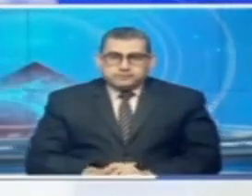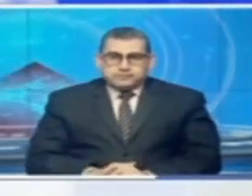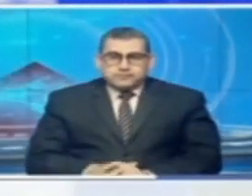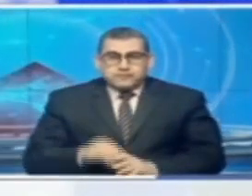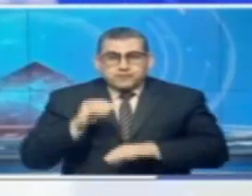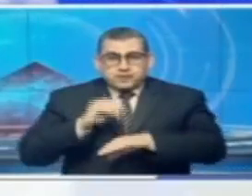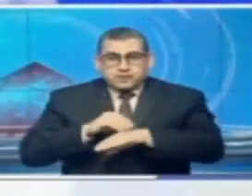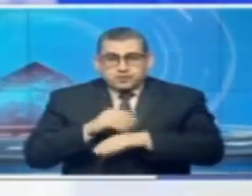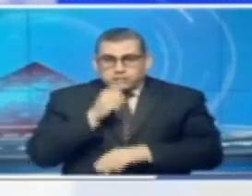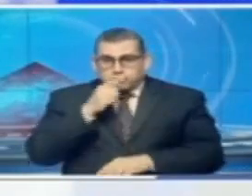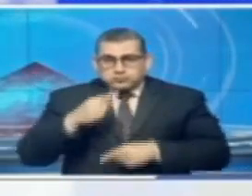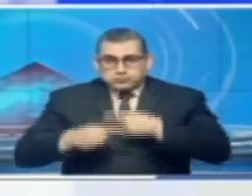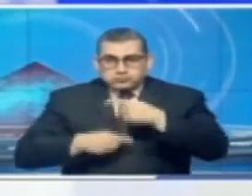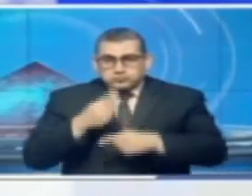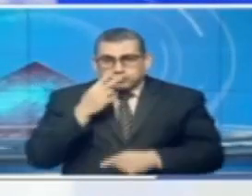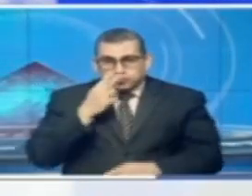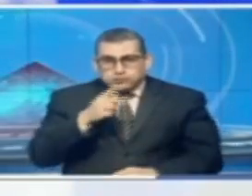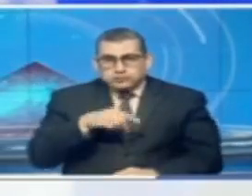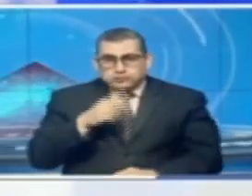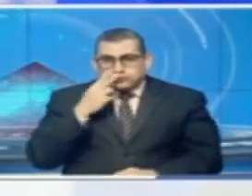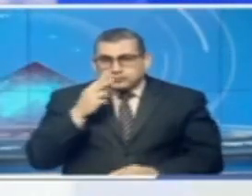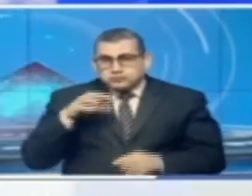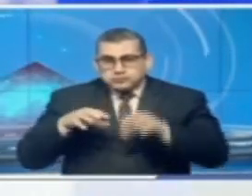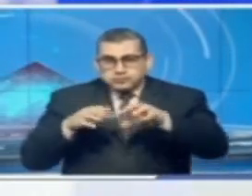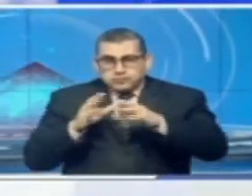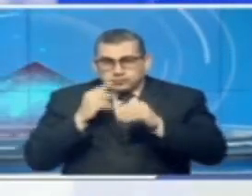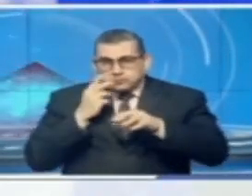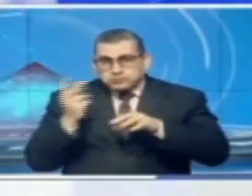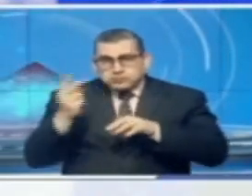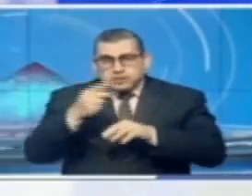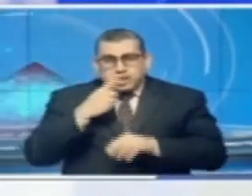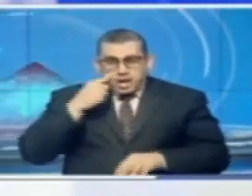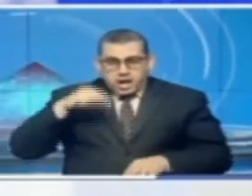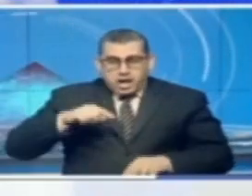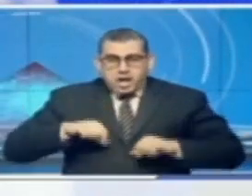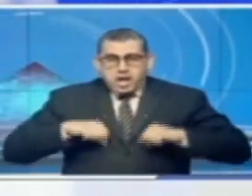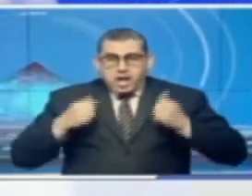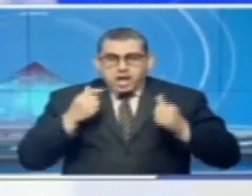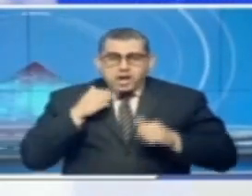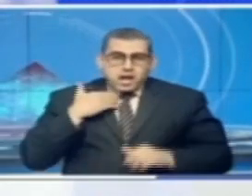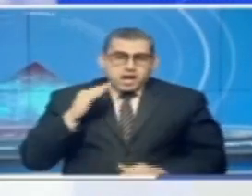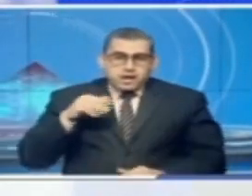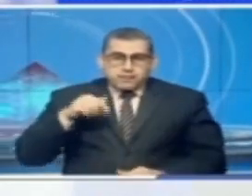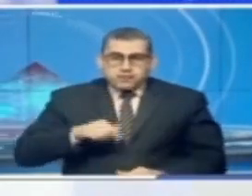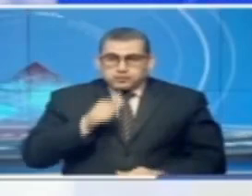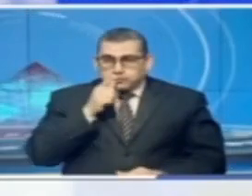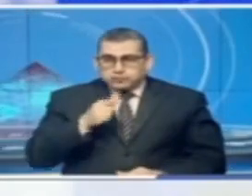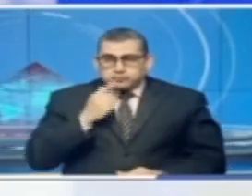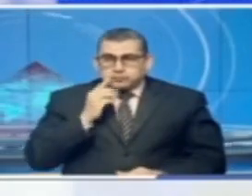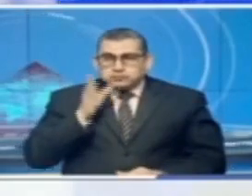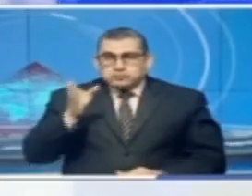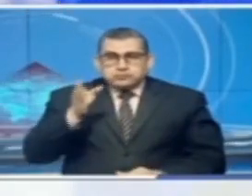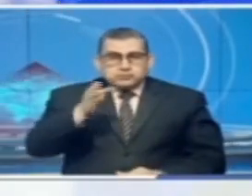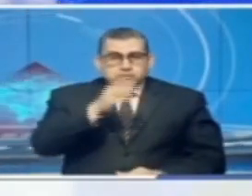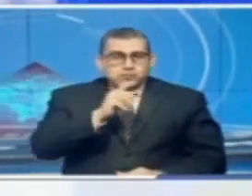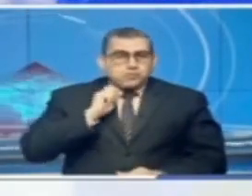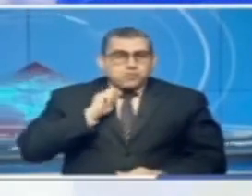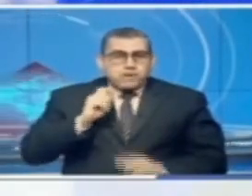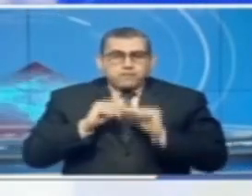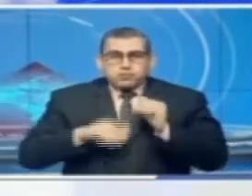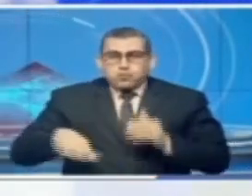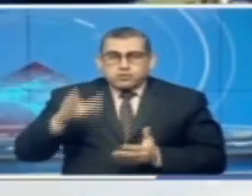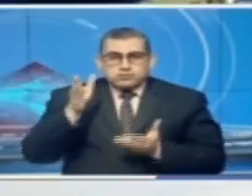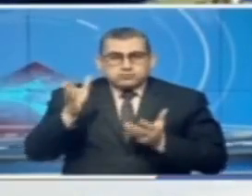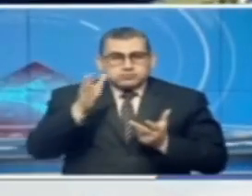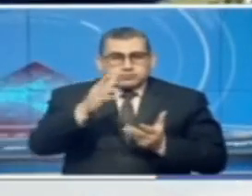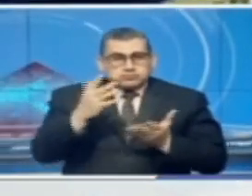ولعلكم تتابعون ما يحدث من خلال مبادرة حياة كريمة التي تجوب كل محافظات مصر